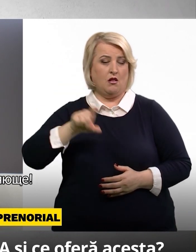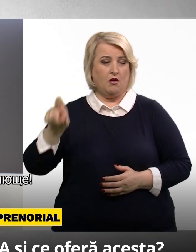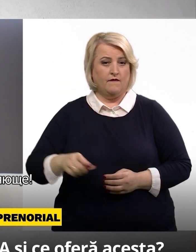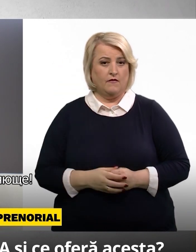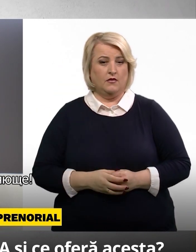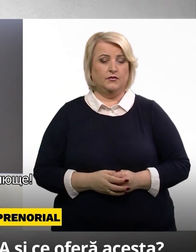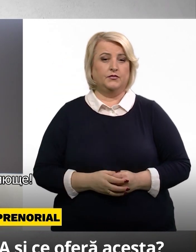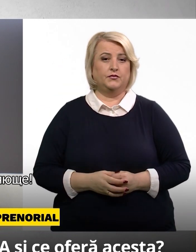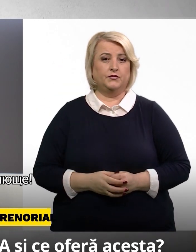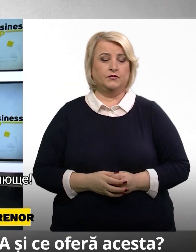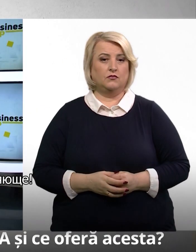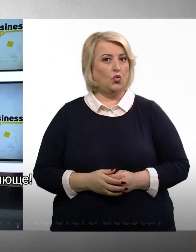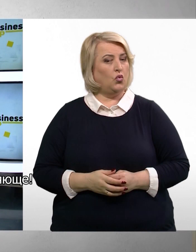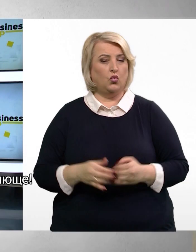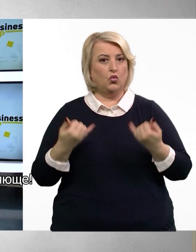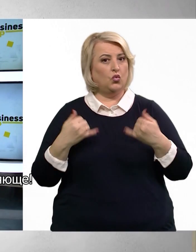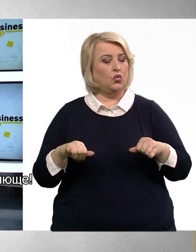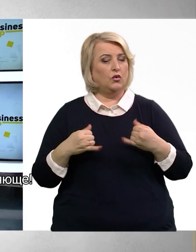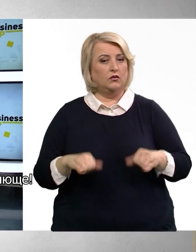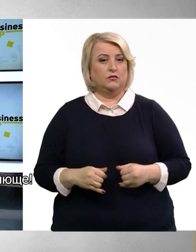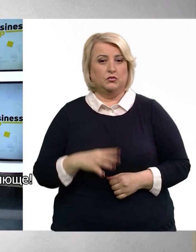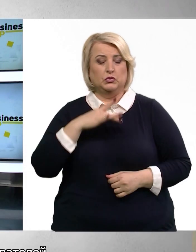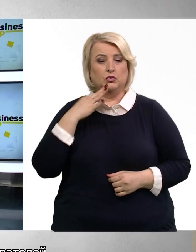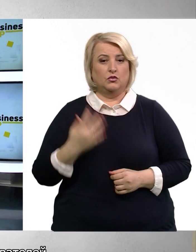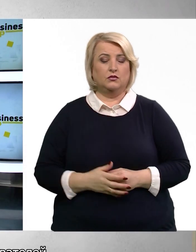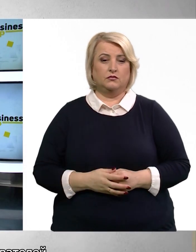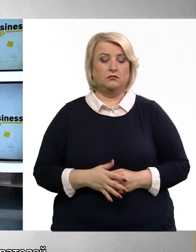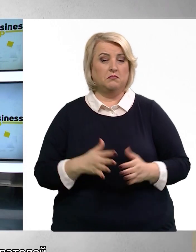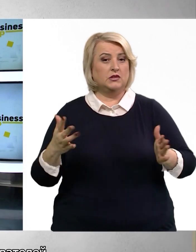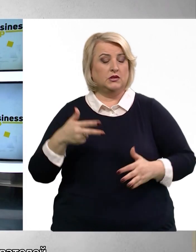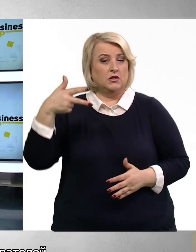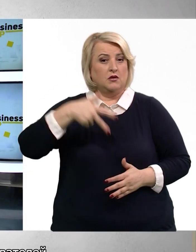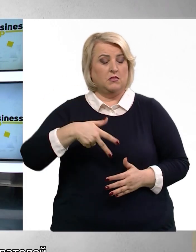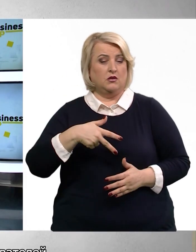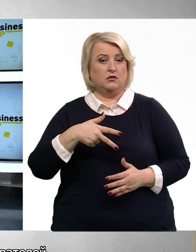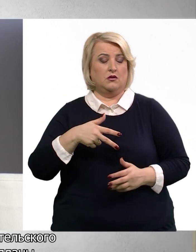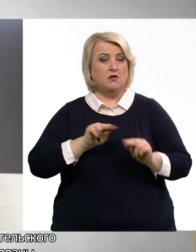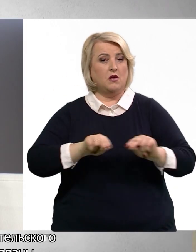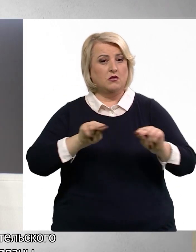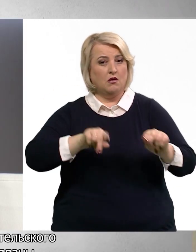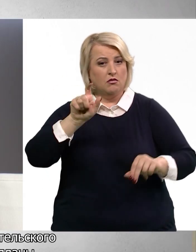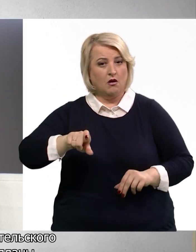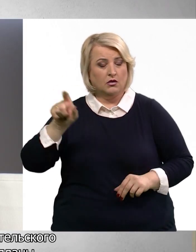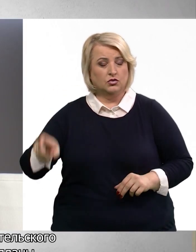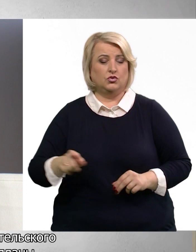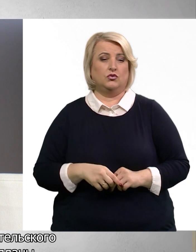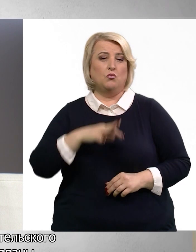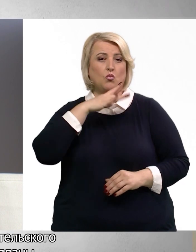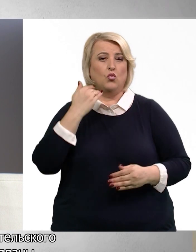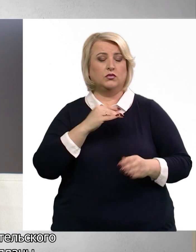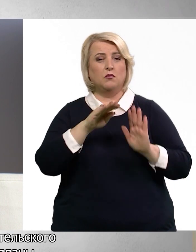Deci, impresionant, este cu adevărat. Impresionant. Peste 3.000 de cadre didactice, multe